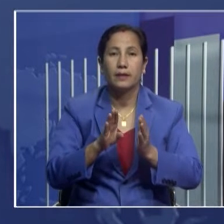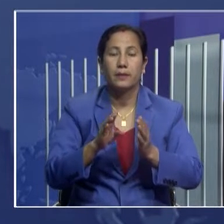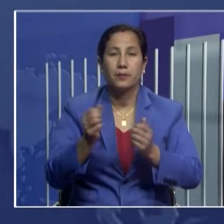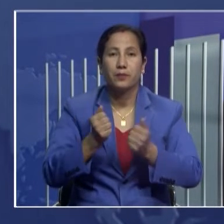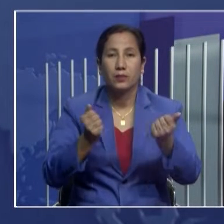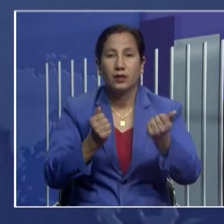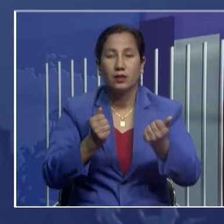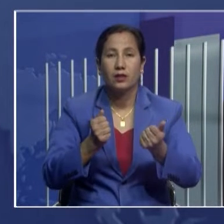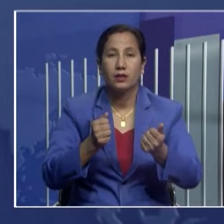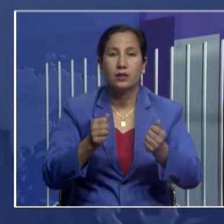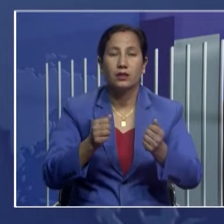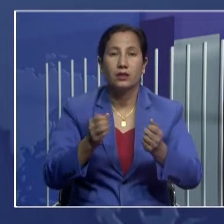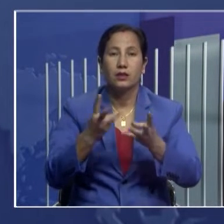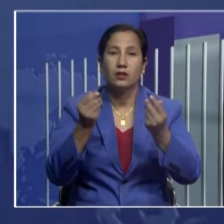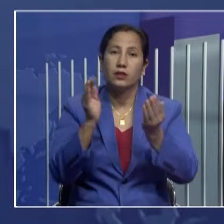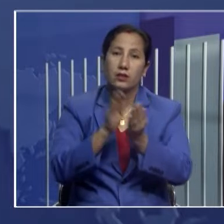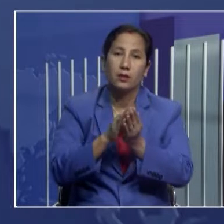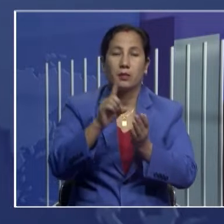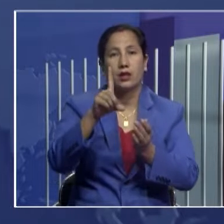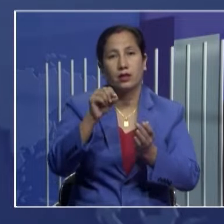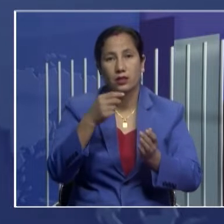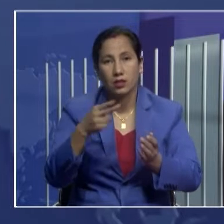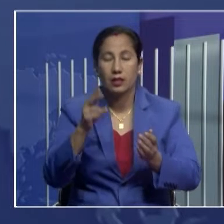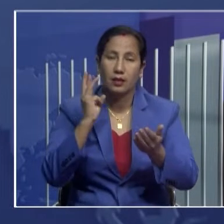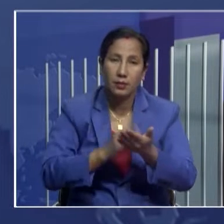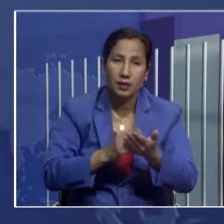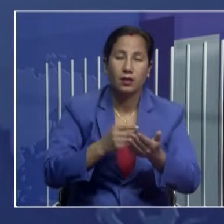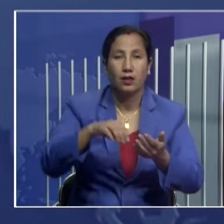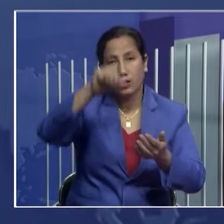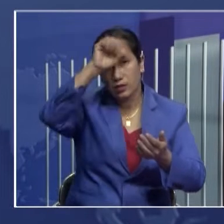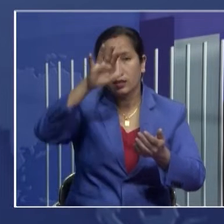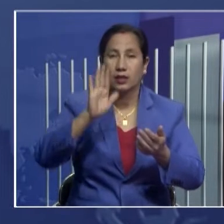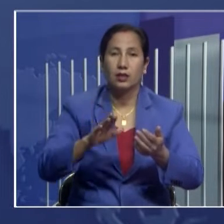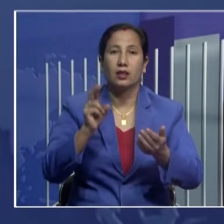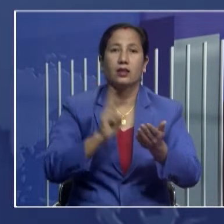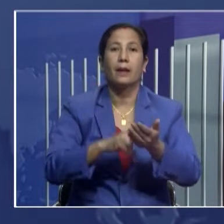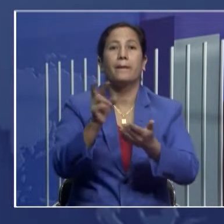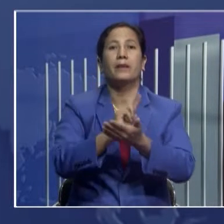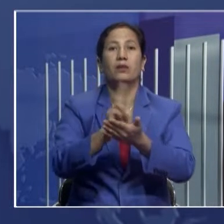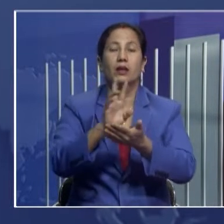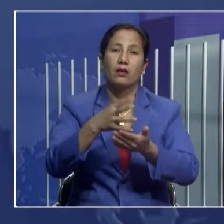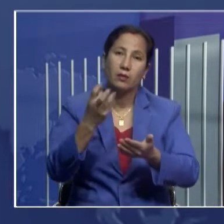गाडी जम्मा 10 मात्रै रहेको भन्ने जानकारी आएको छ र थप विवरण चाहिँ आउन बाँकी छ।